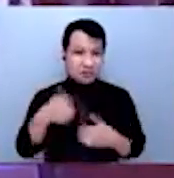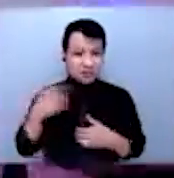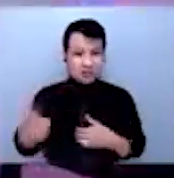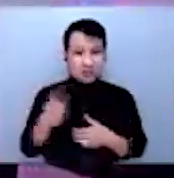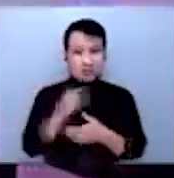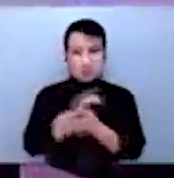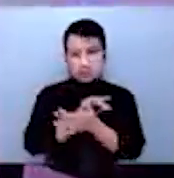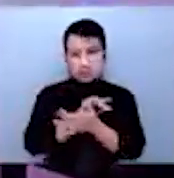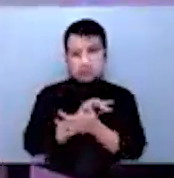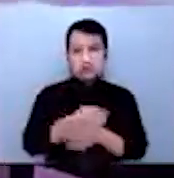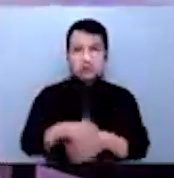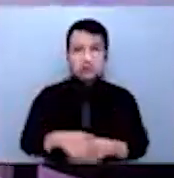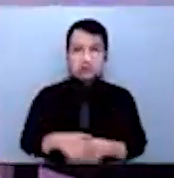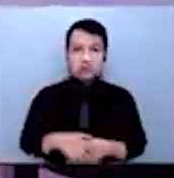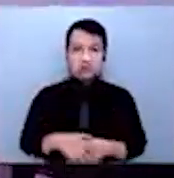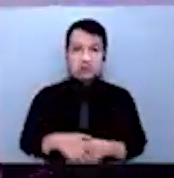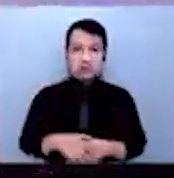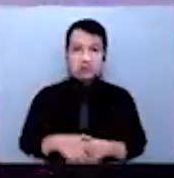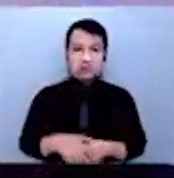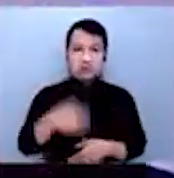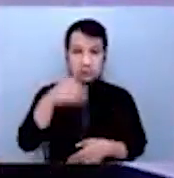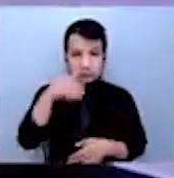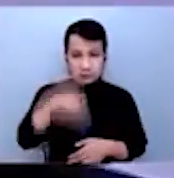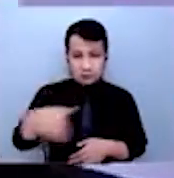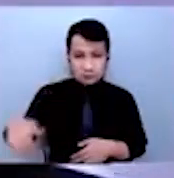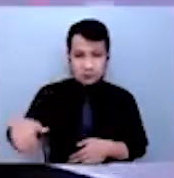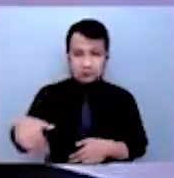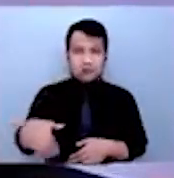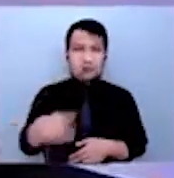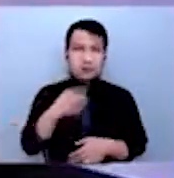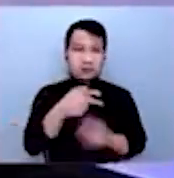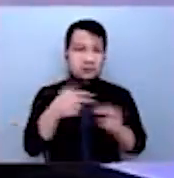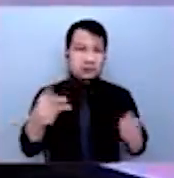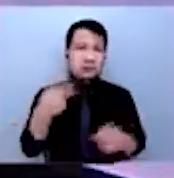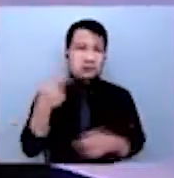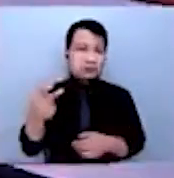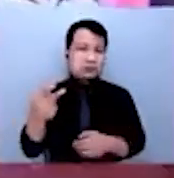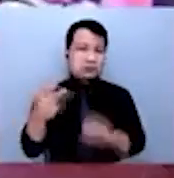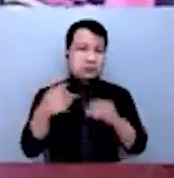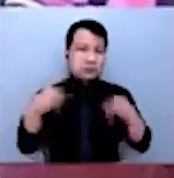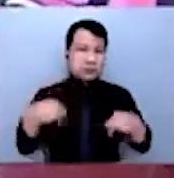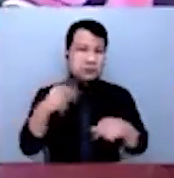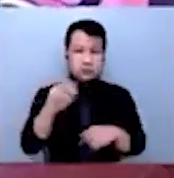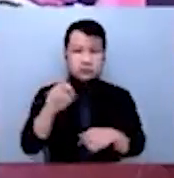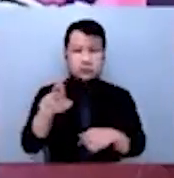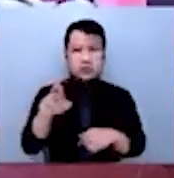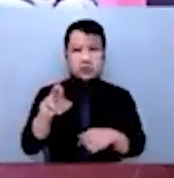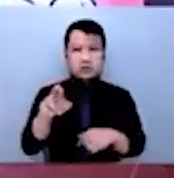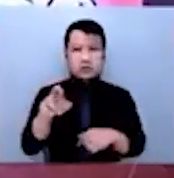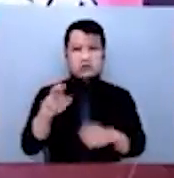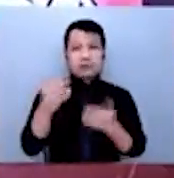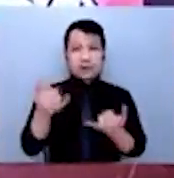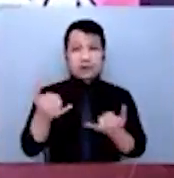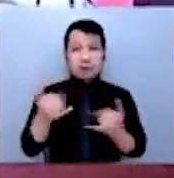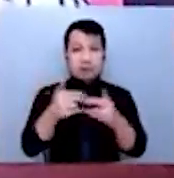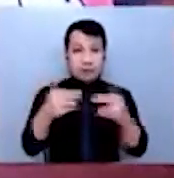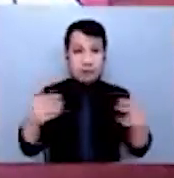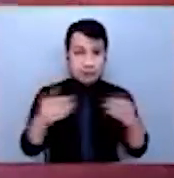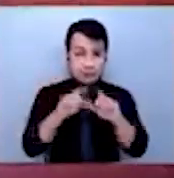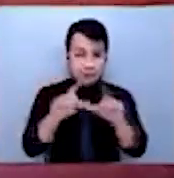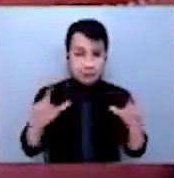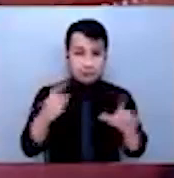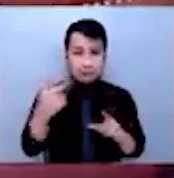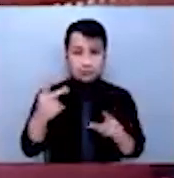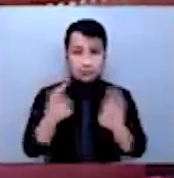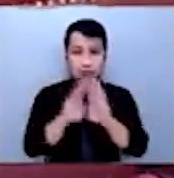ganyan. Kagabi ay ibinaba sa Alert Level 2 ang restrictions sa Metro Manila. Sa ilalim nito, papayagan ng mag-operate